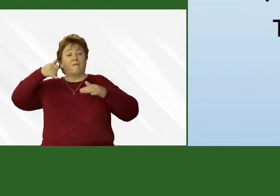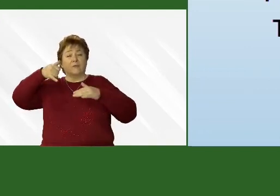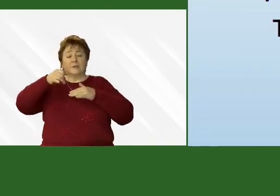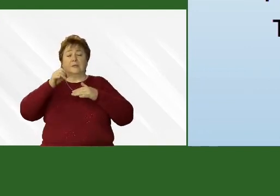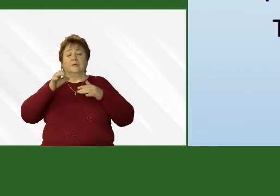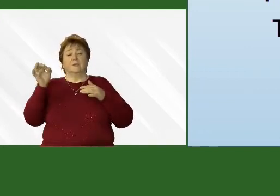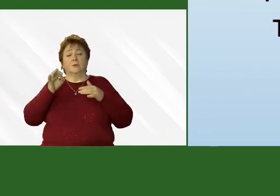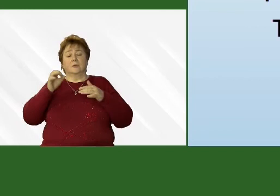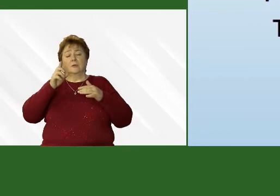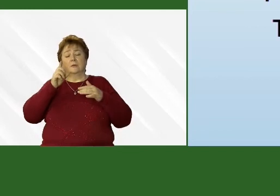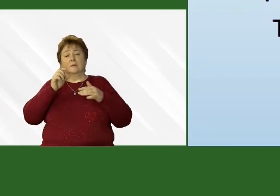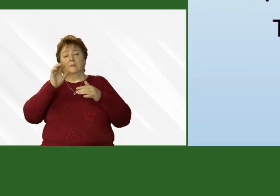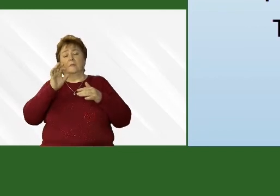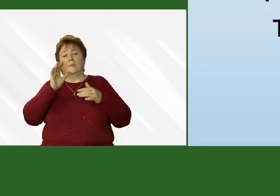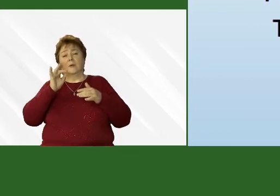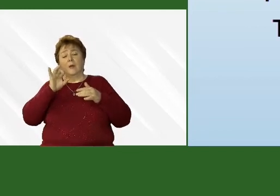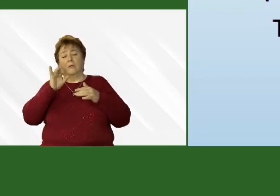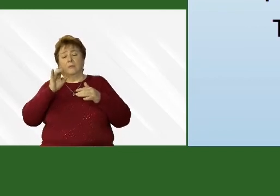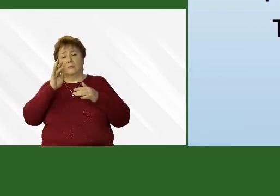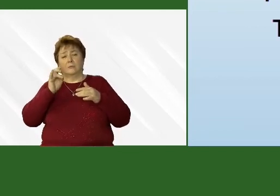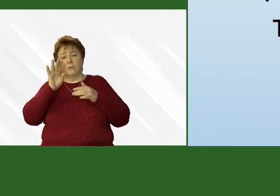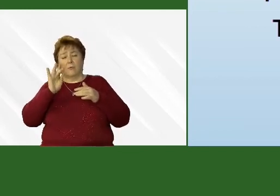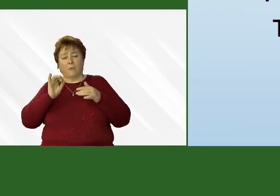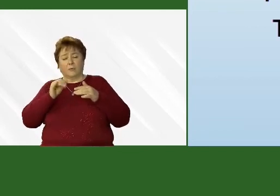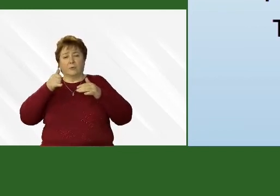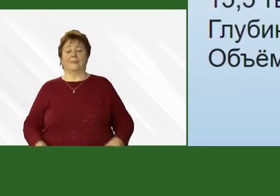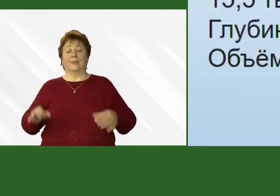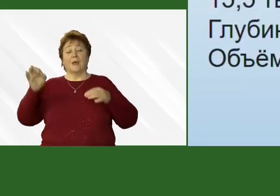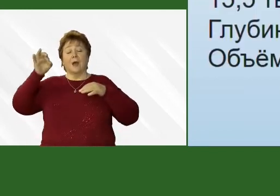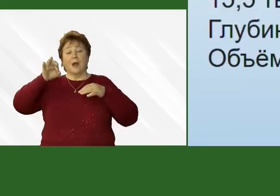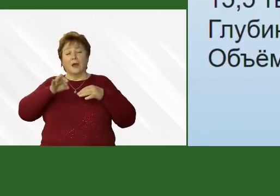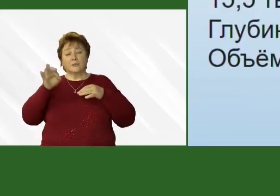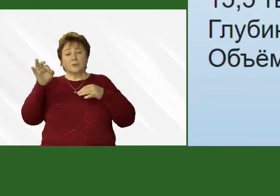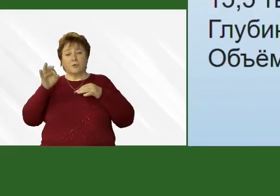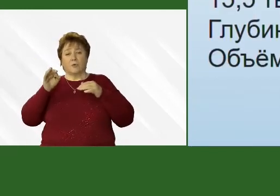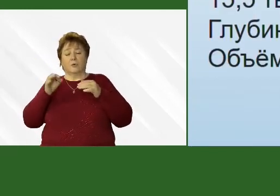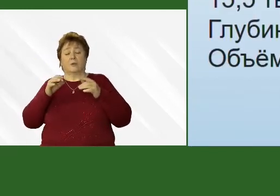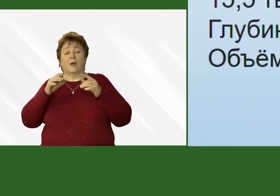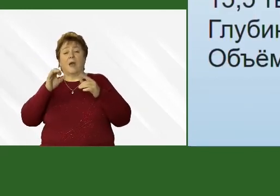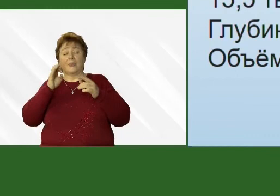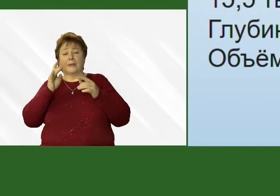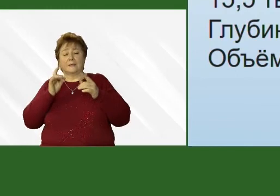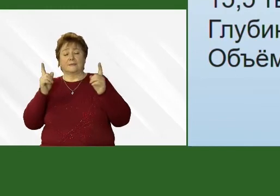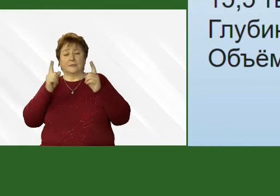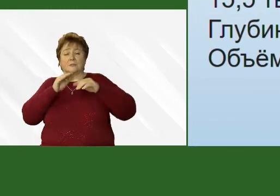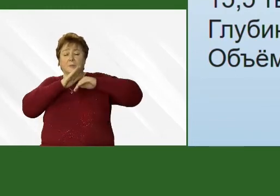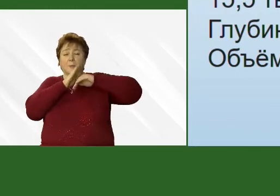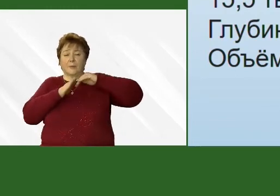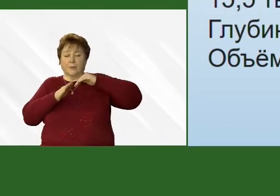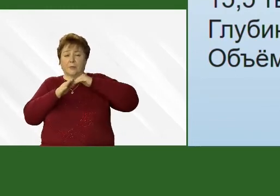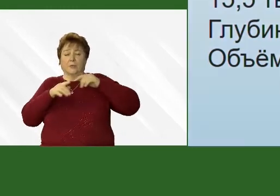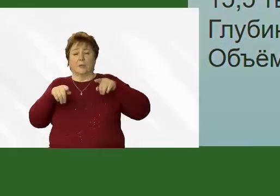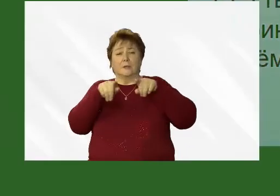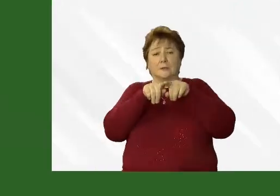вытекает из озера Браунорд и впадает в озеро Ванда. Озера в Антарктиде встречаются на побережье.